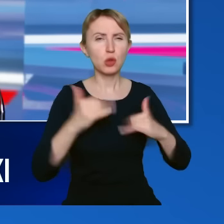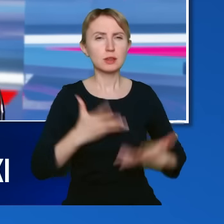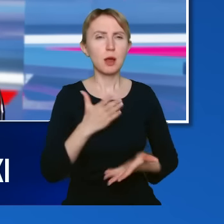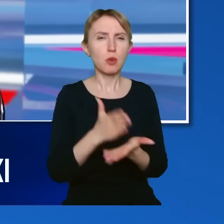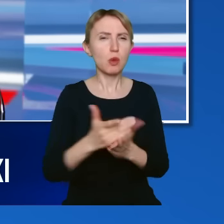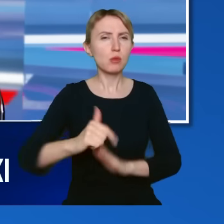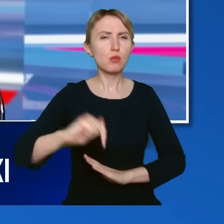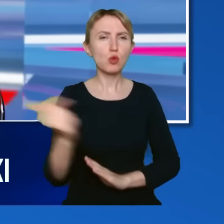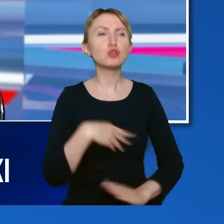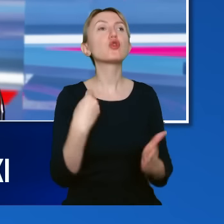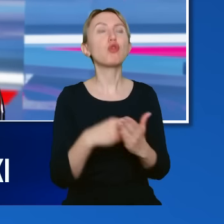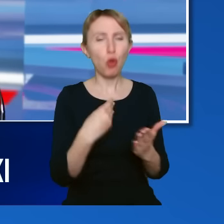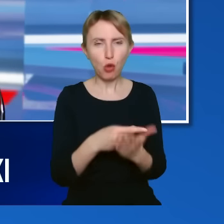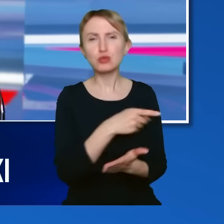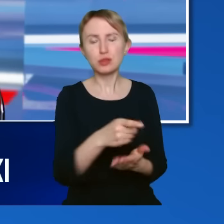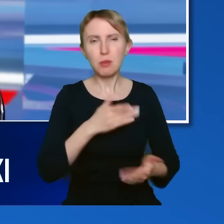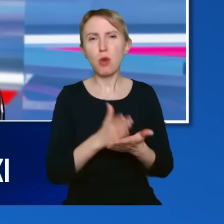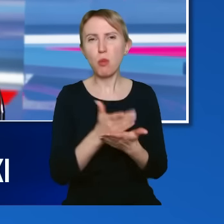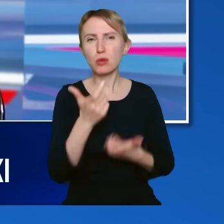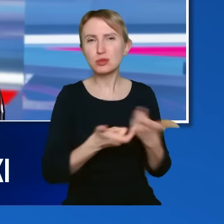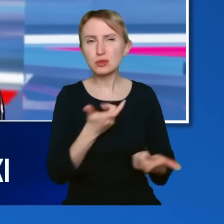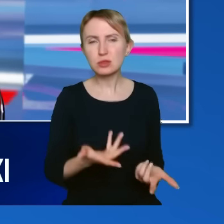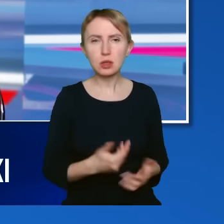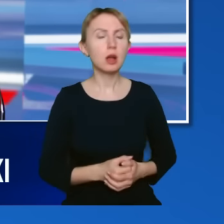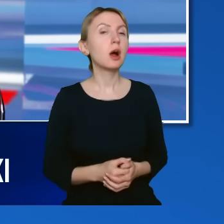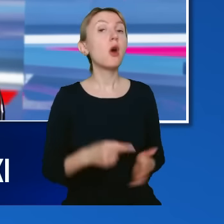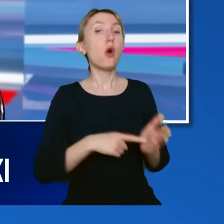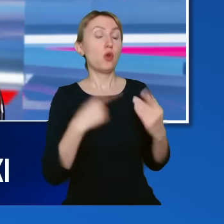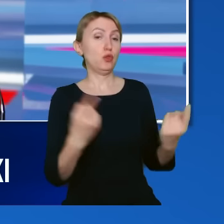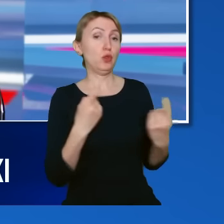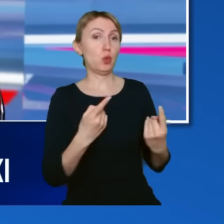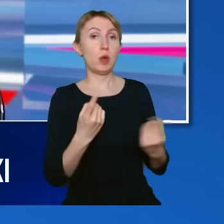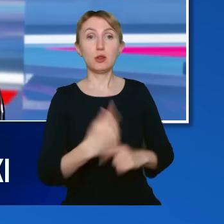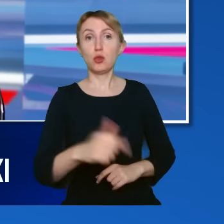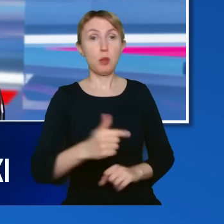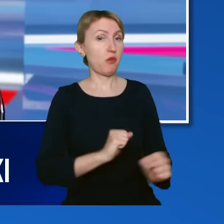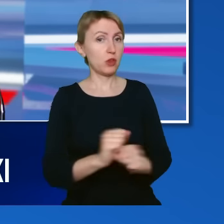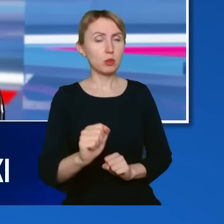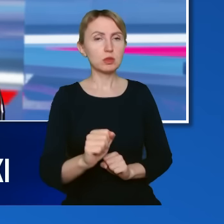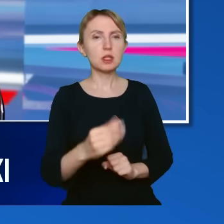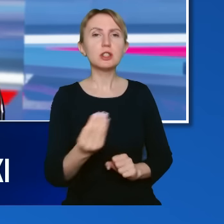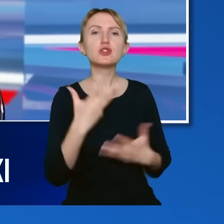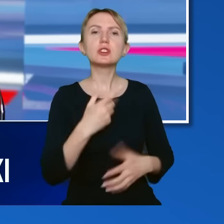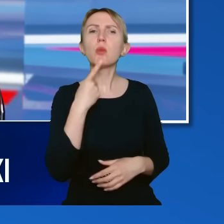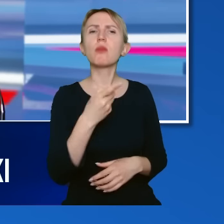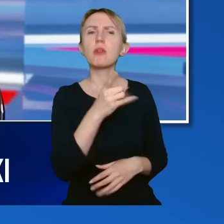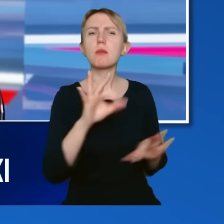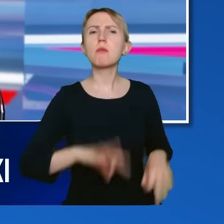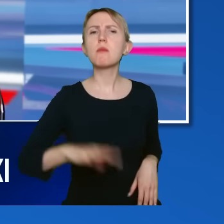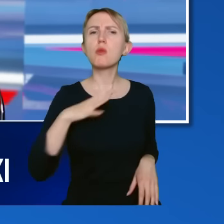na siebie koszty tej pomocy. I taka sytuacja właśnie nie powinna mieć miejsca. Jeszcze tylko chciałem się odnieść do słów